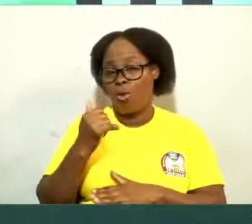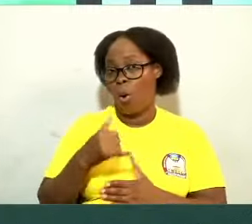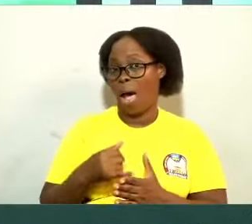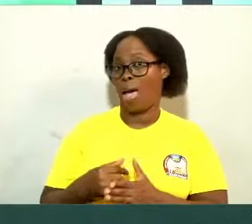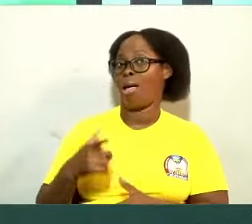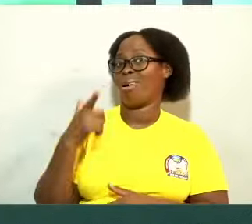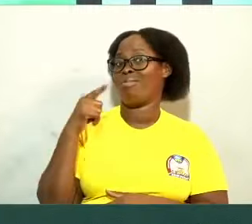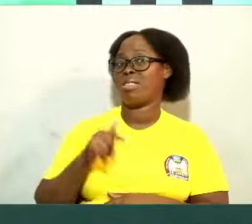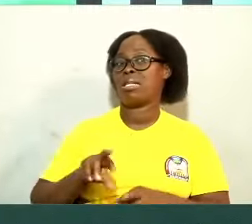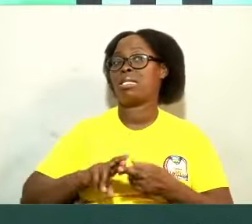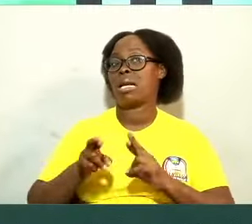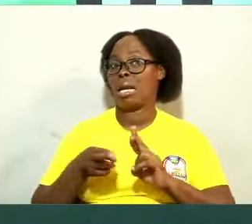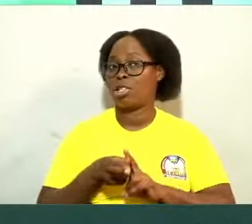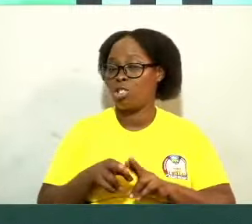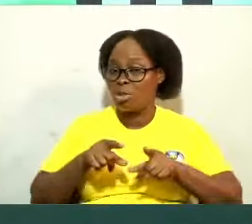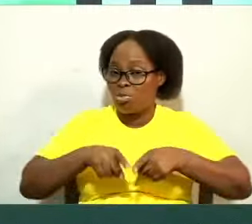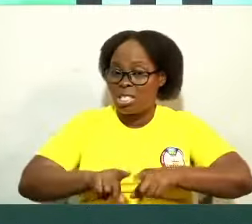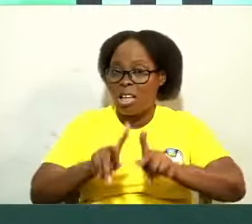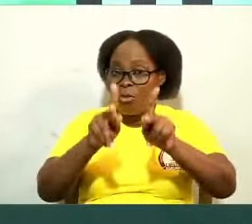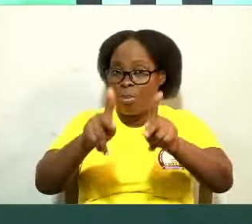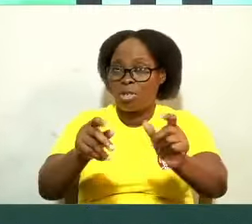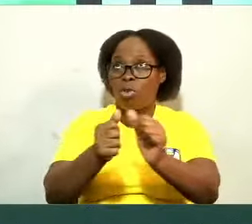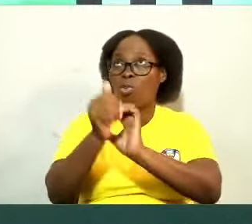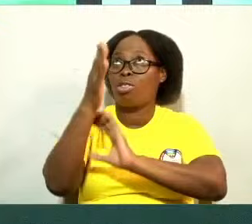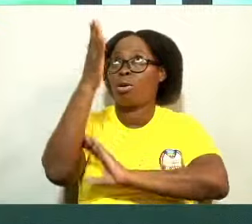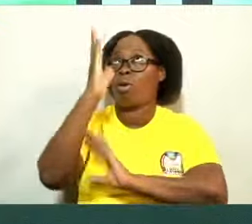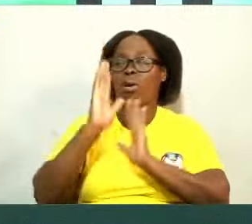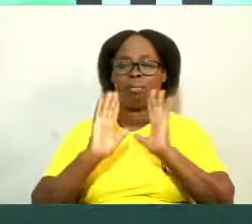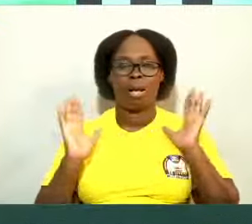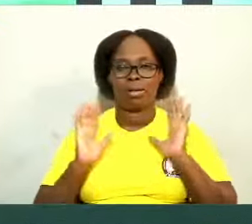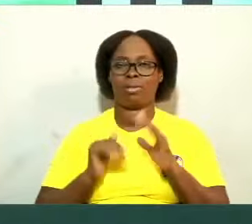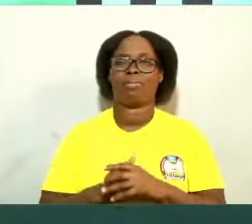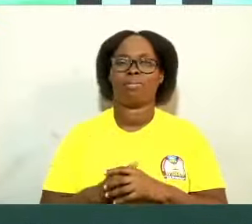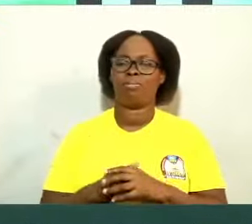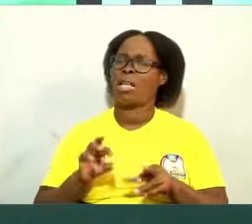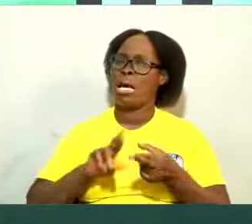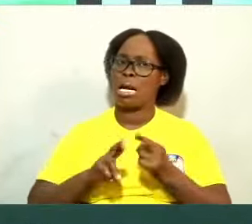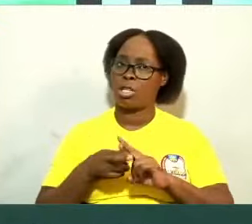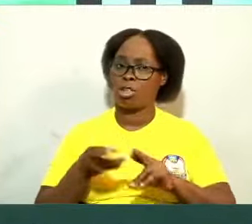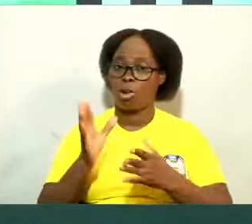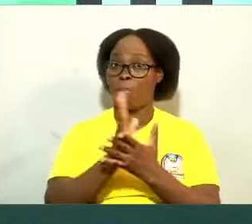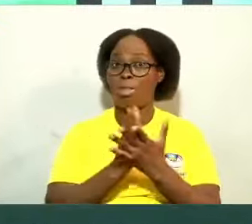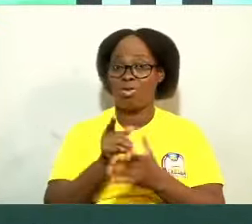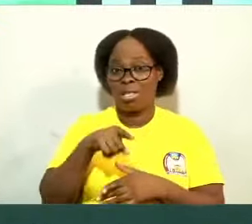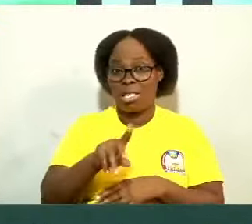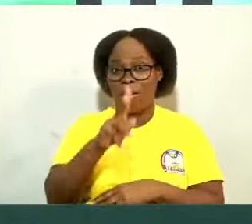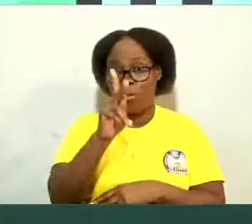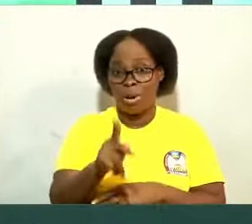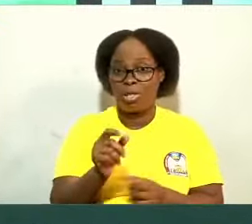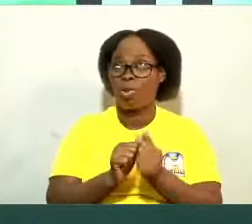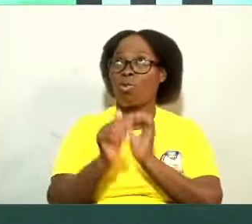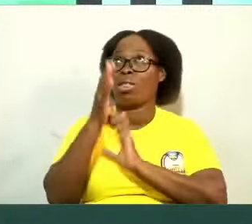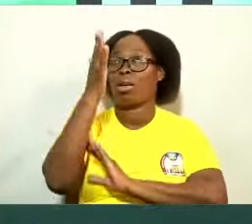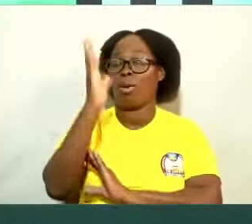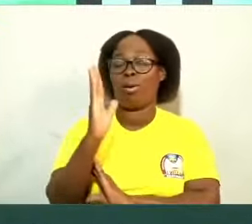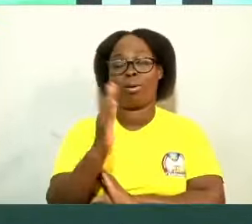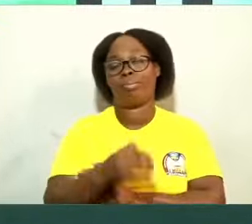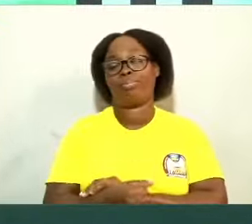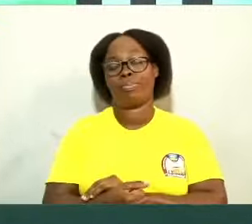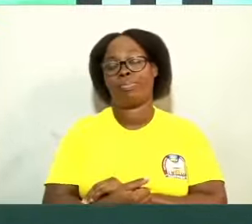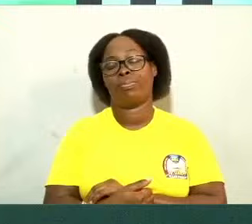ni mahusiano ya mtu na nani? Na Mungu. Relation kati ya Mungu na